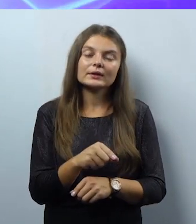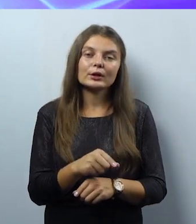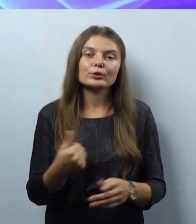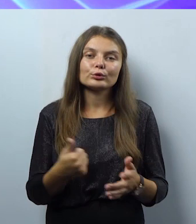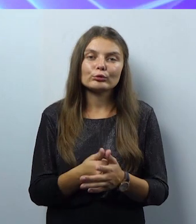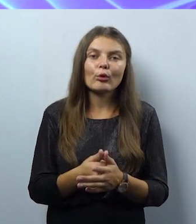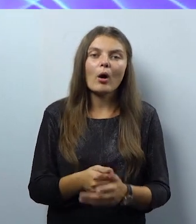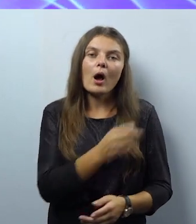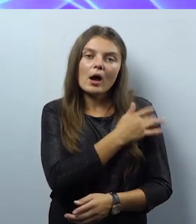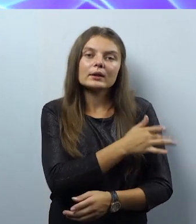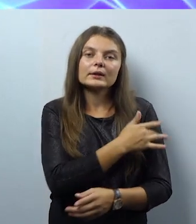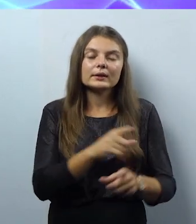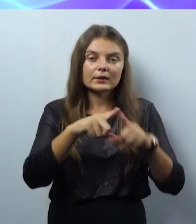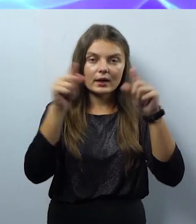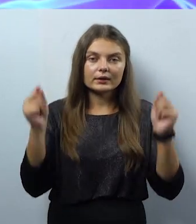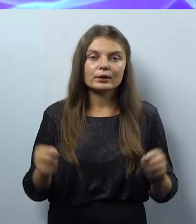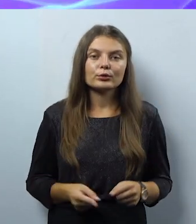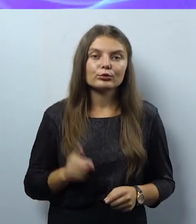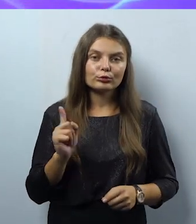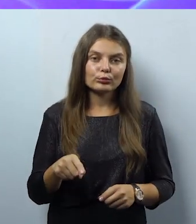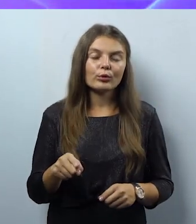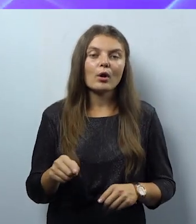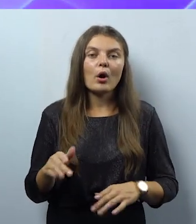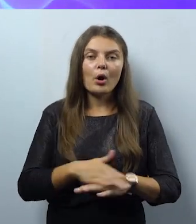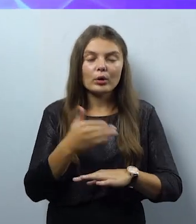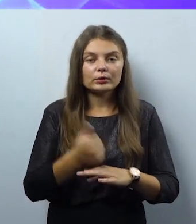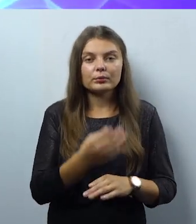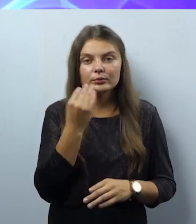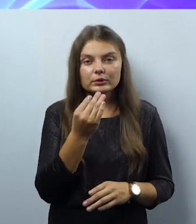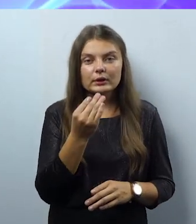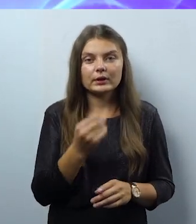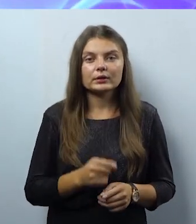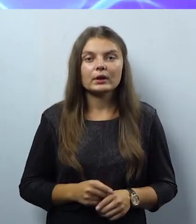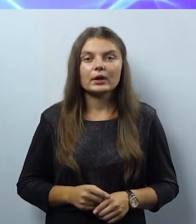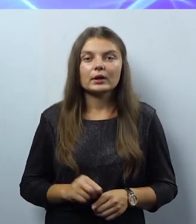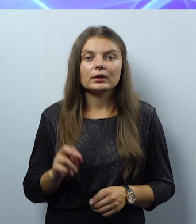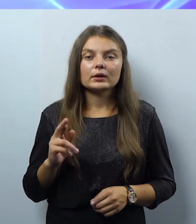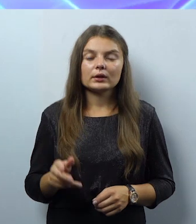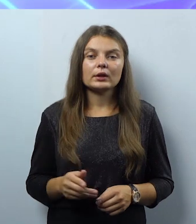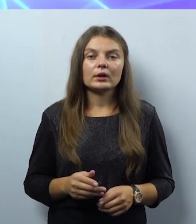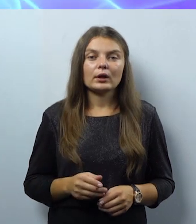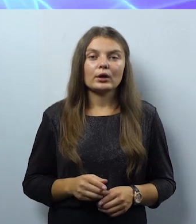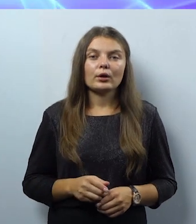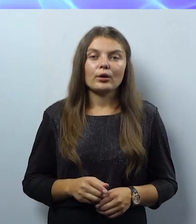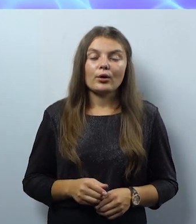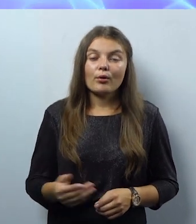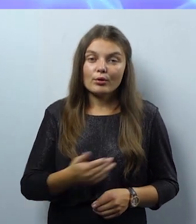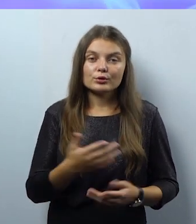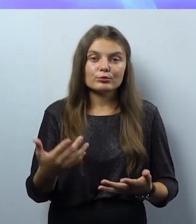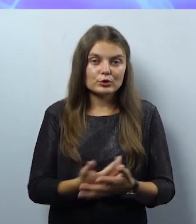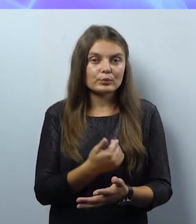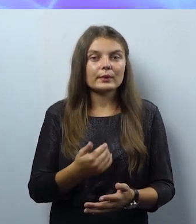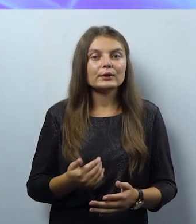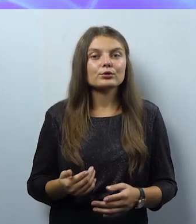І тому основним завданням, яке буде перед нами стояти, це налагодити якісну і доступну медичну допомогу, власне, у селах, у